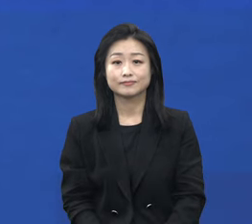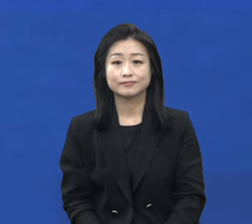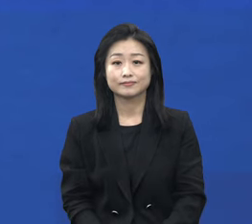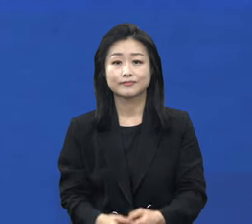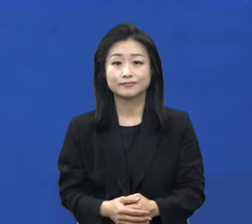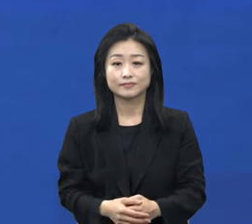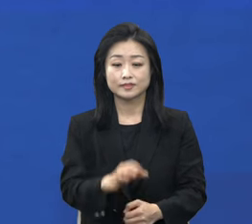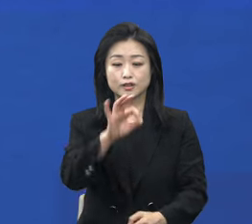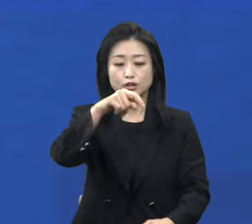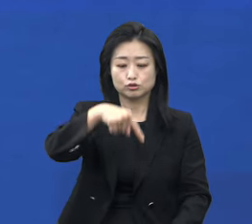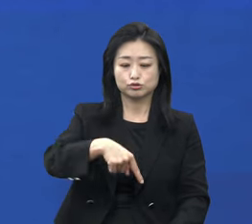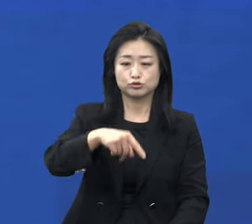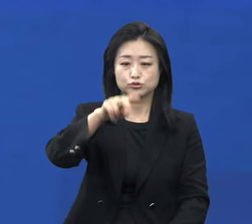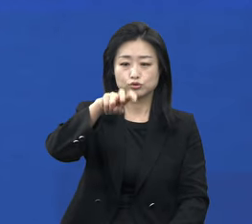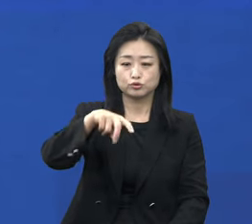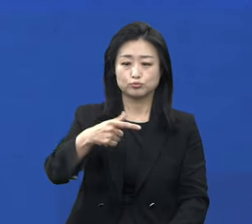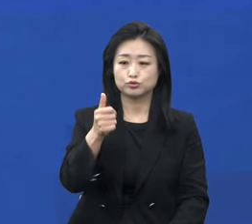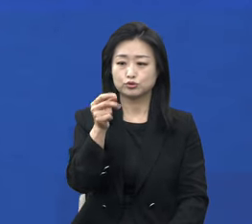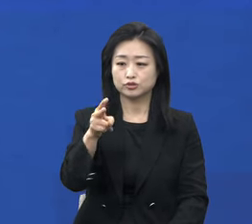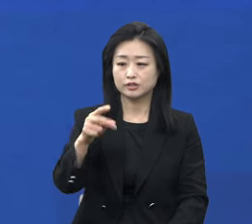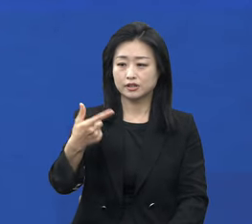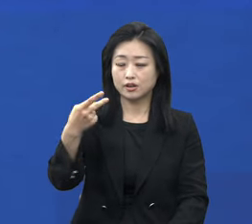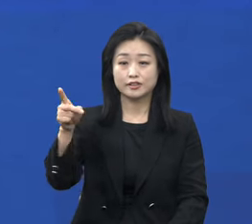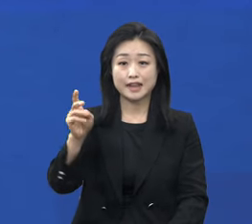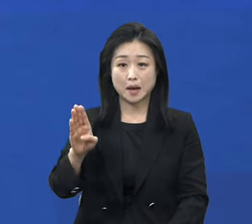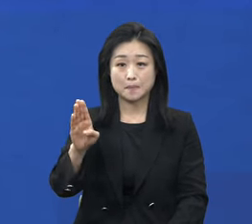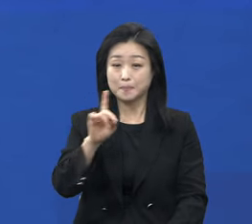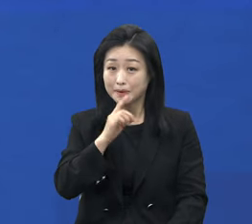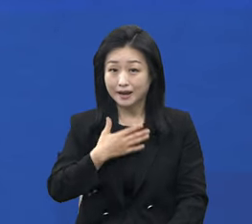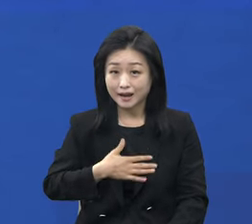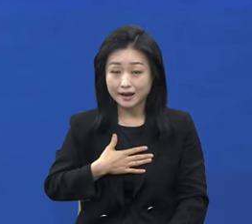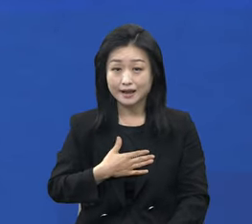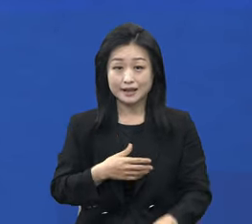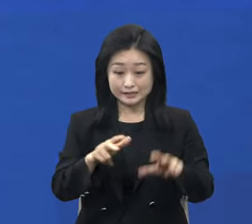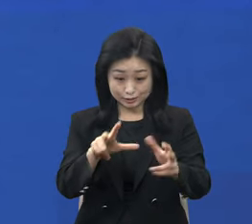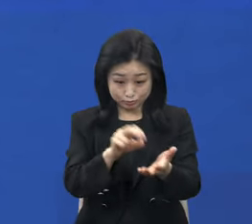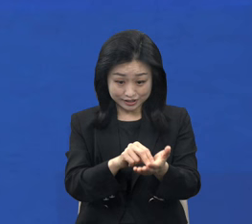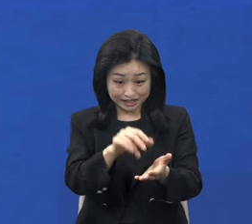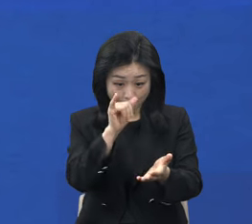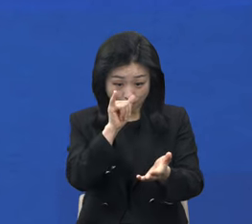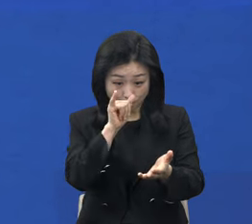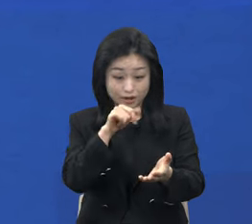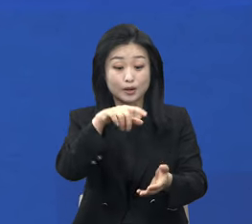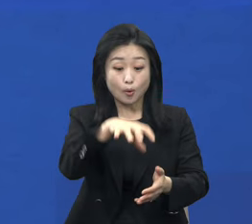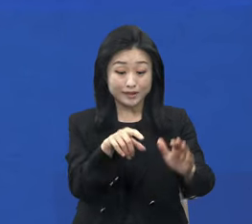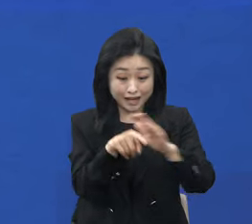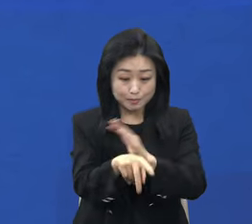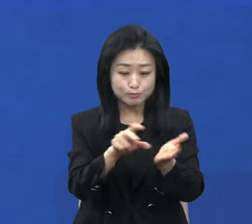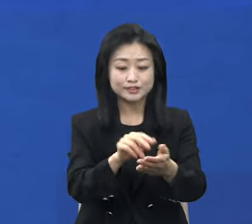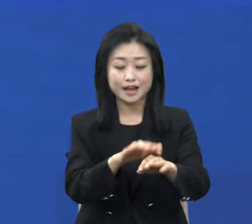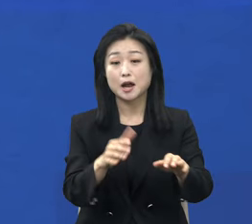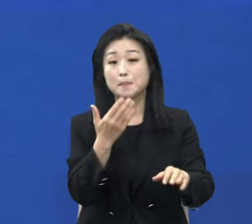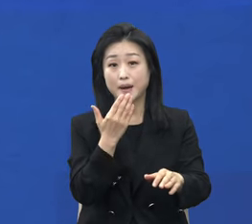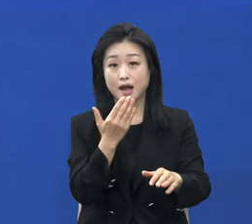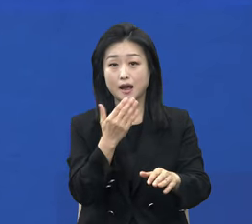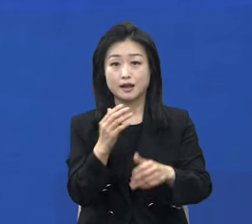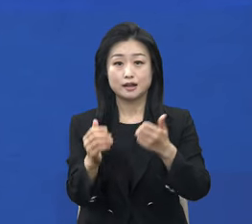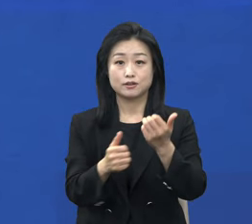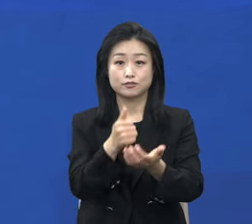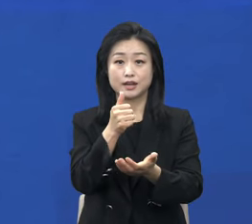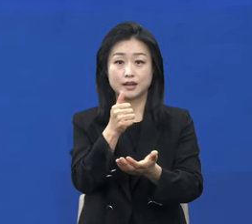우문현답이라는 말이 있습니다. 우리들의 문제는 현장에 답이 있다. 우원식